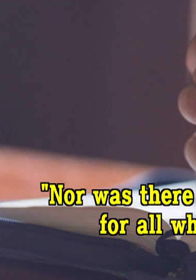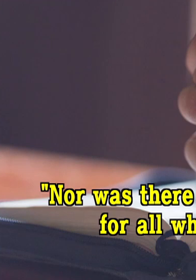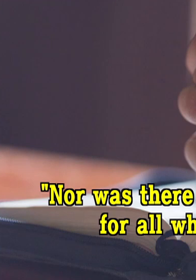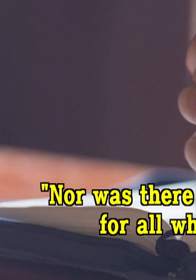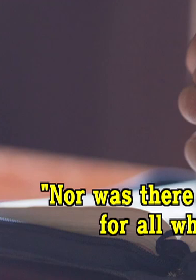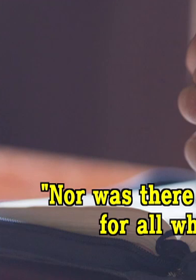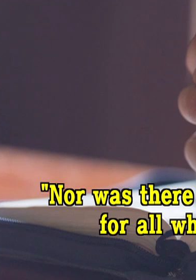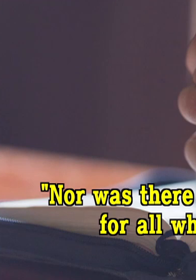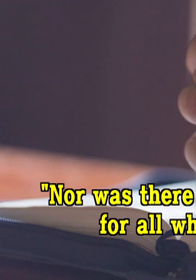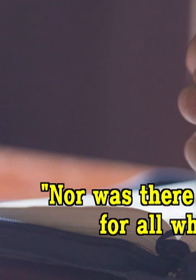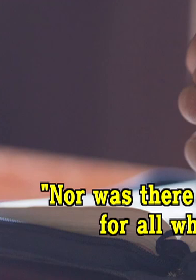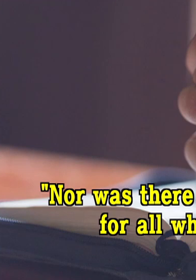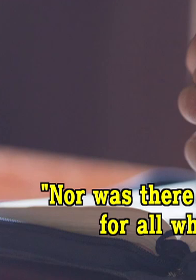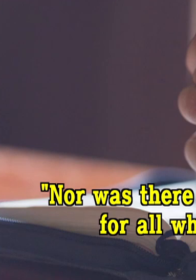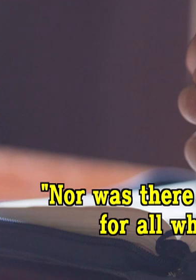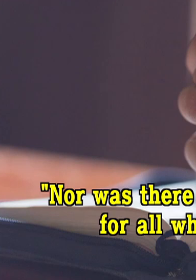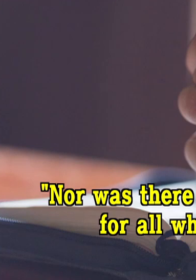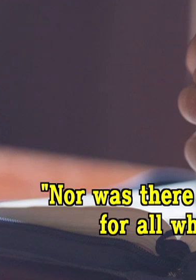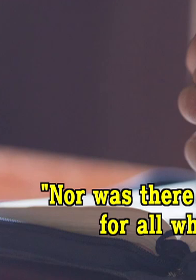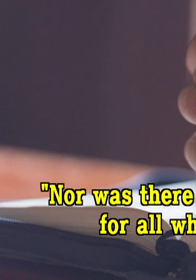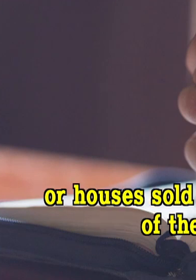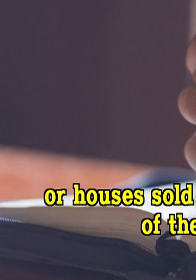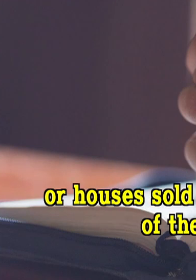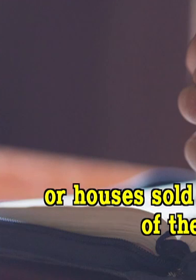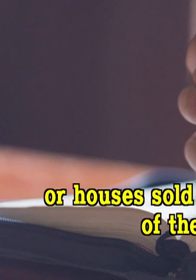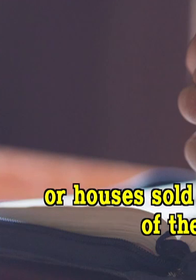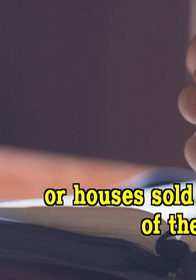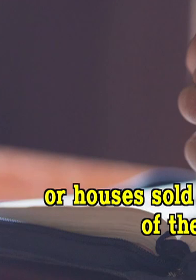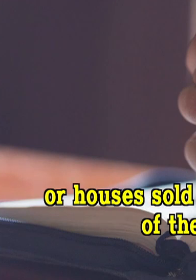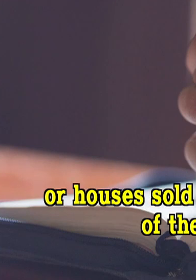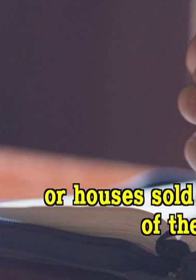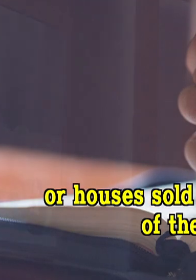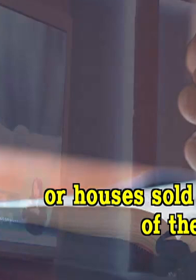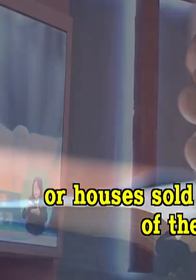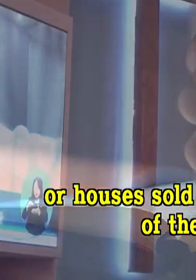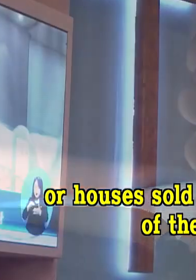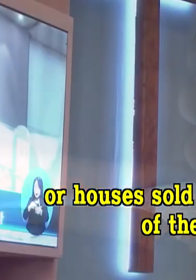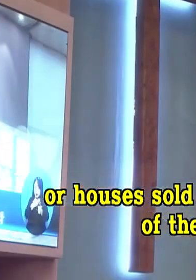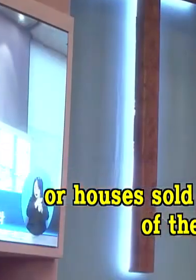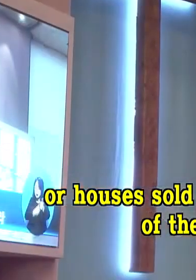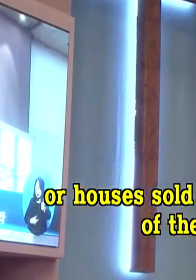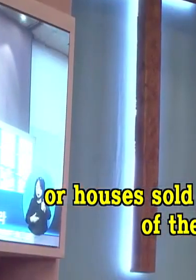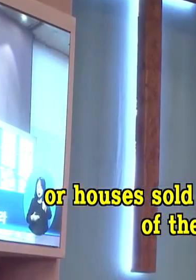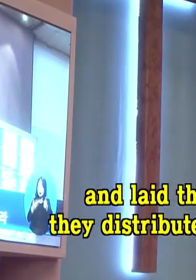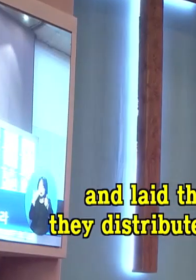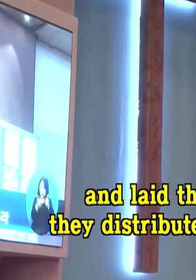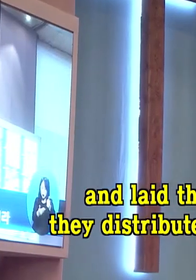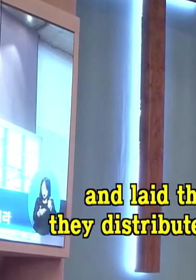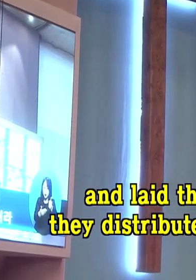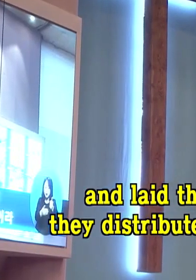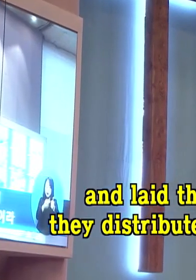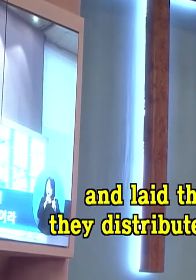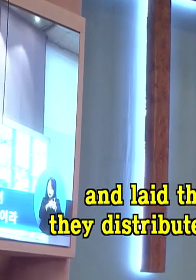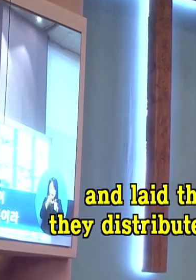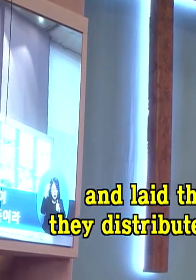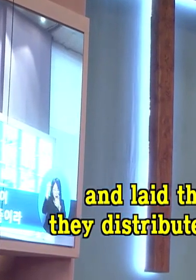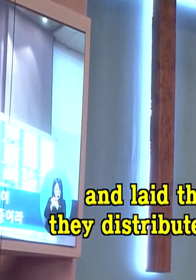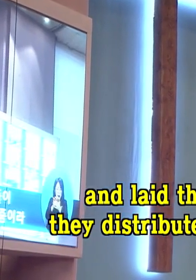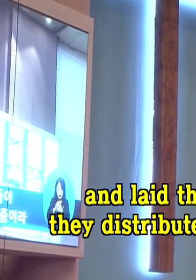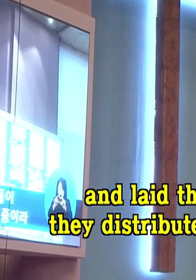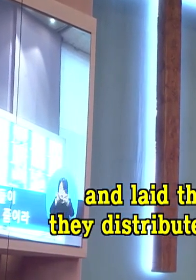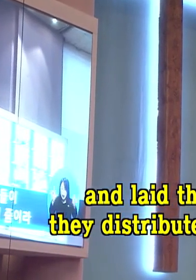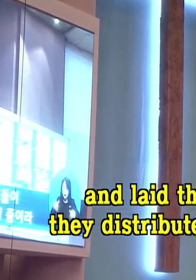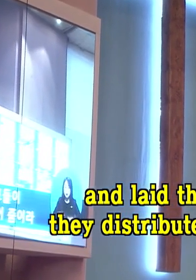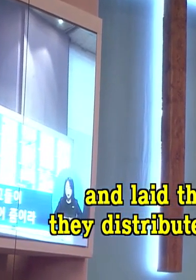없으니 이는 밭과 집 있는 자는 팔아 그 판 것의 값을 가져다가 사도들의 발 앞에 두매 그들이 각 사람의 필요를